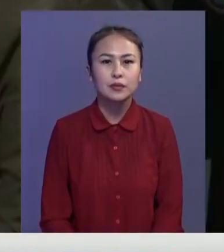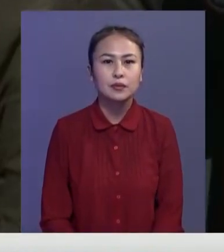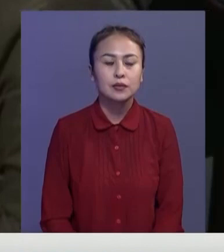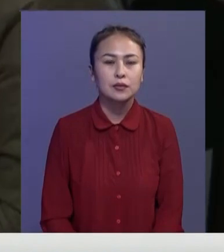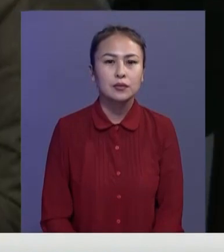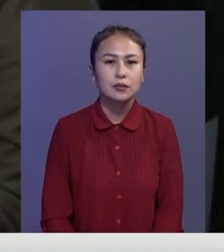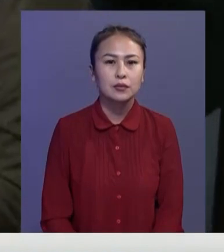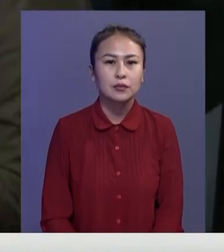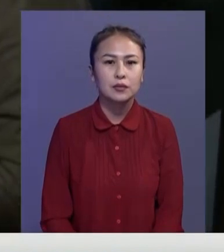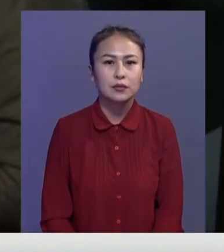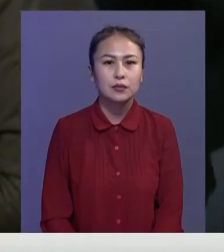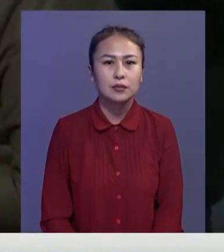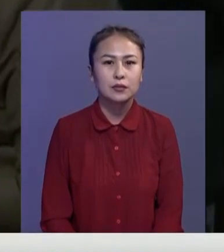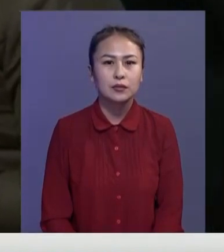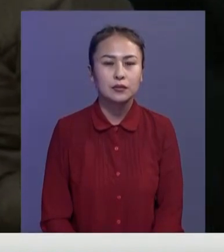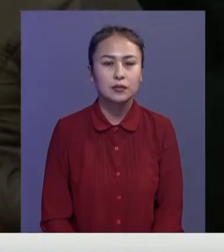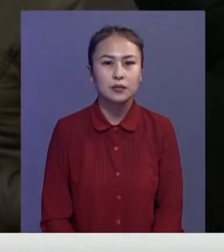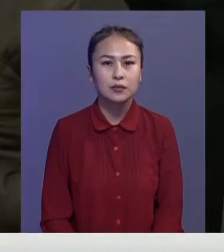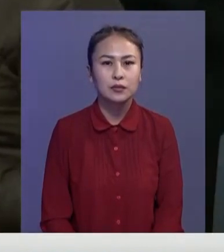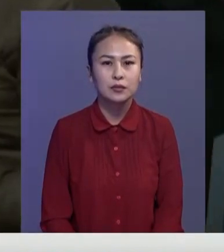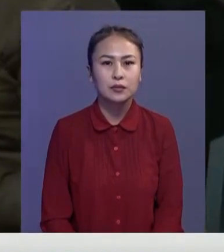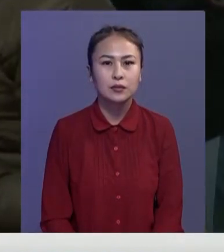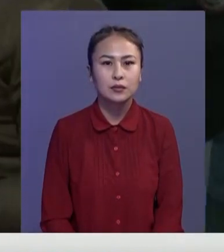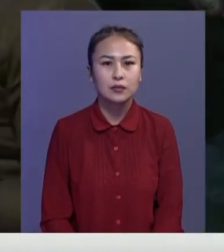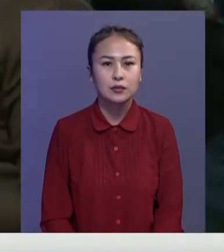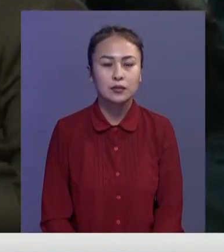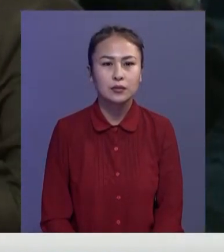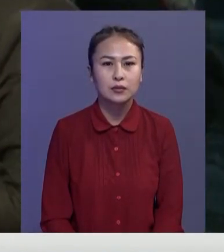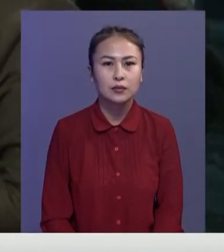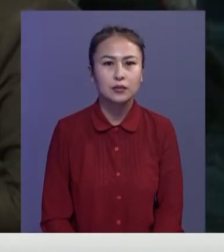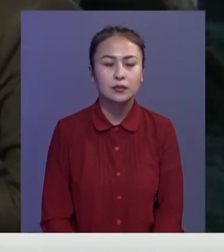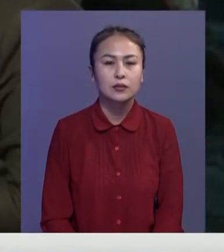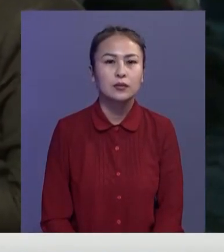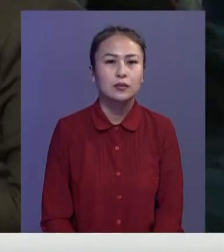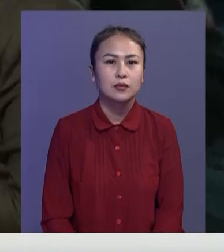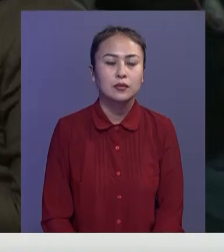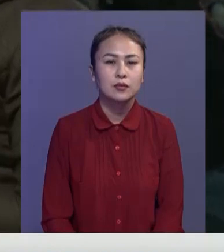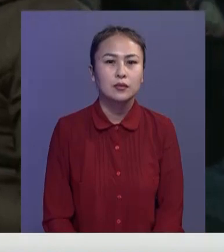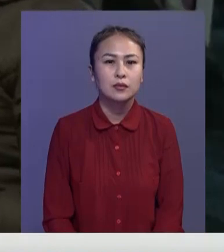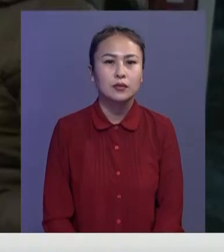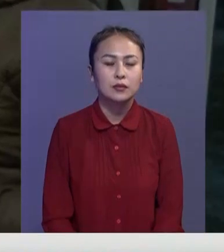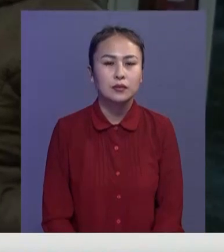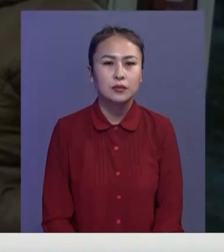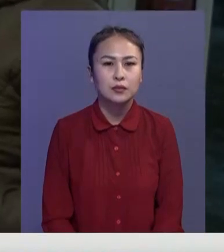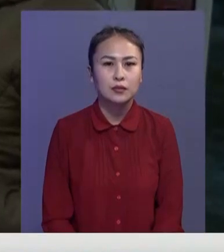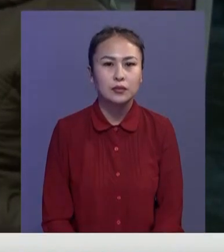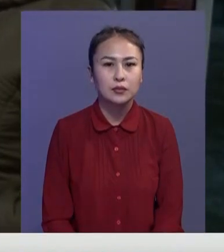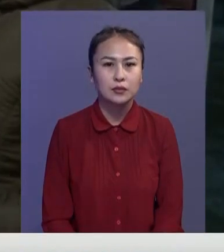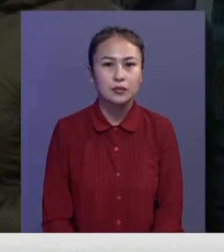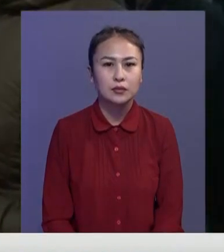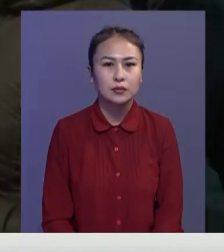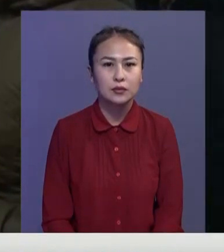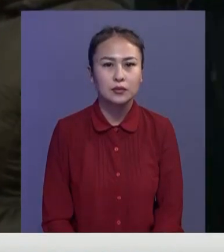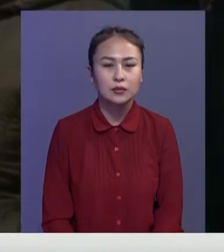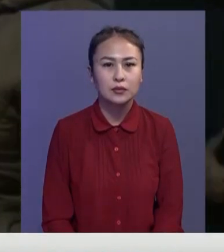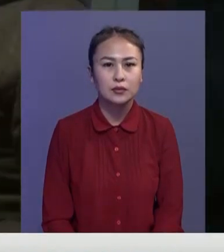Мы не знали. Подождите, да. Не кричите, пожалуйста. Мы друг друга с вами не слышим. Да. Мы проводим разъяснительную работу, ага.